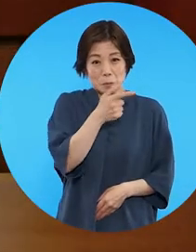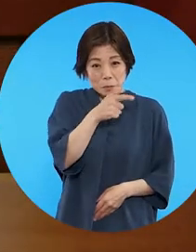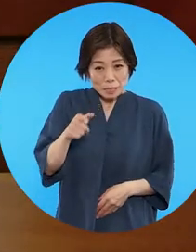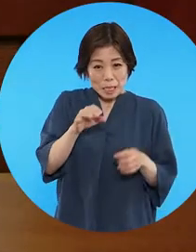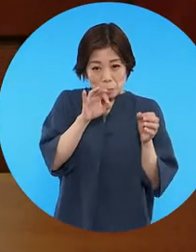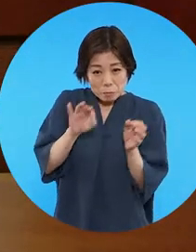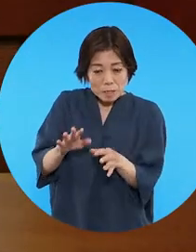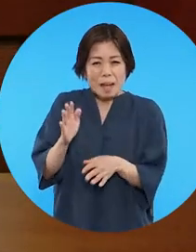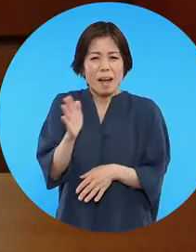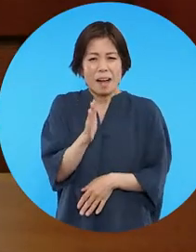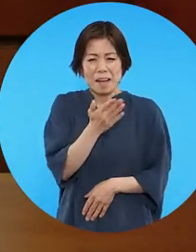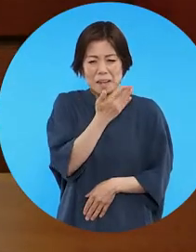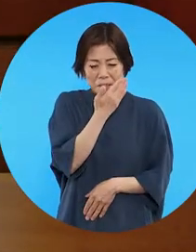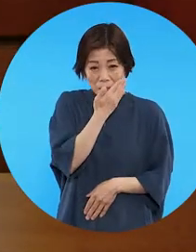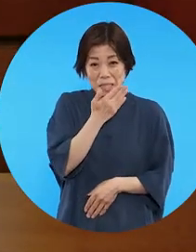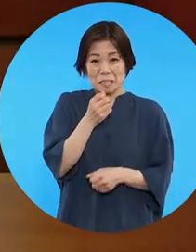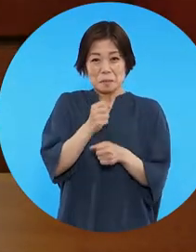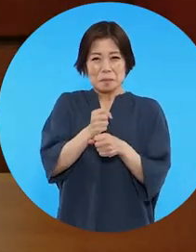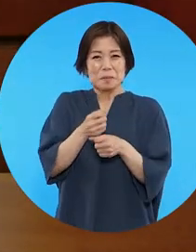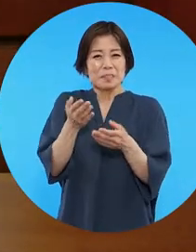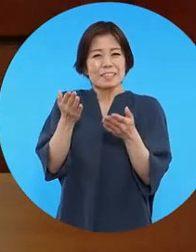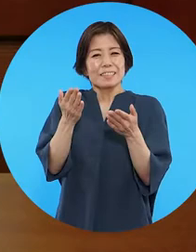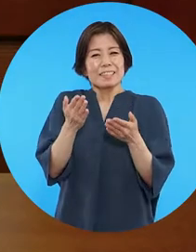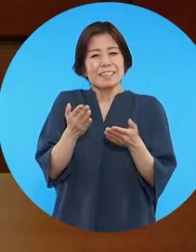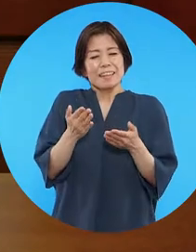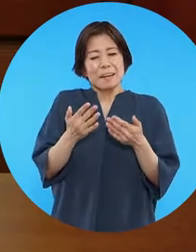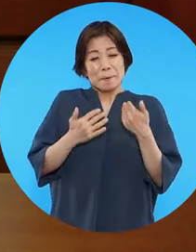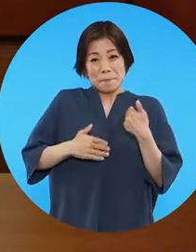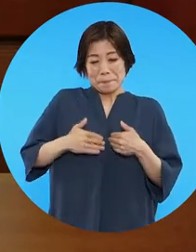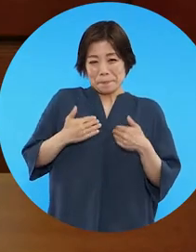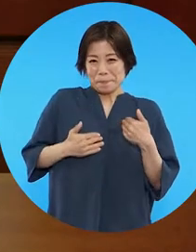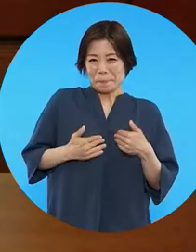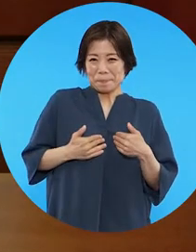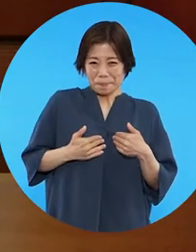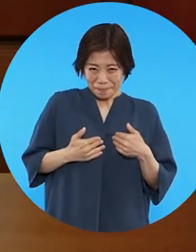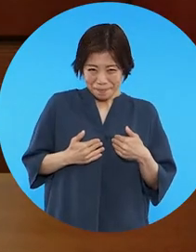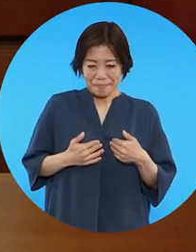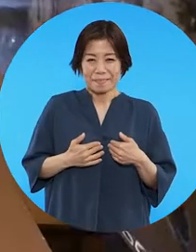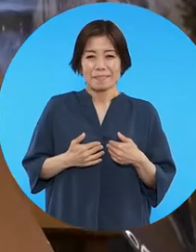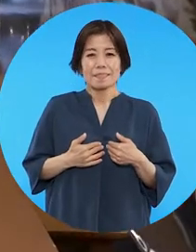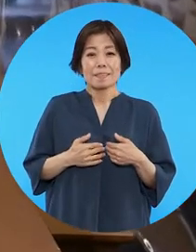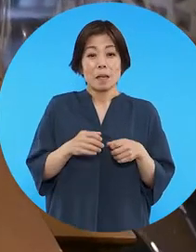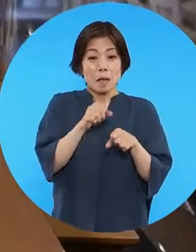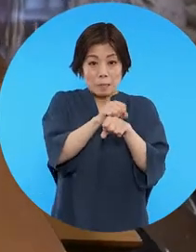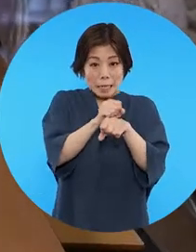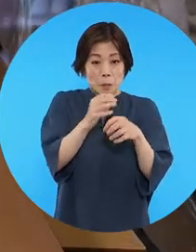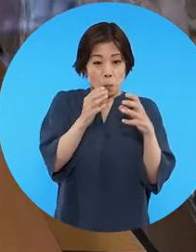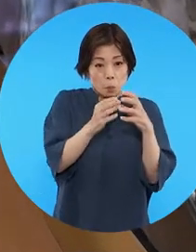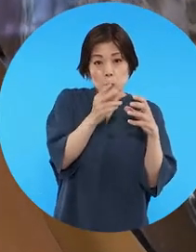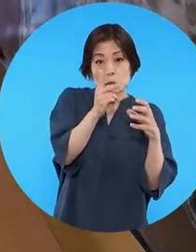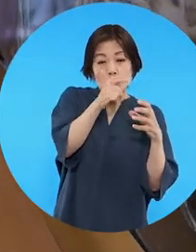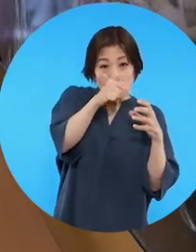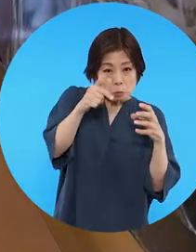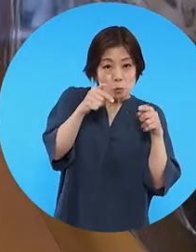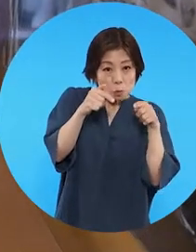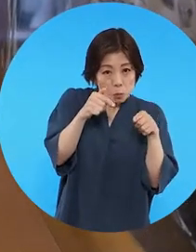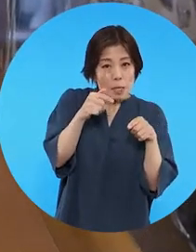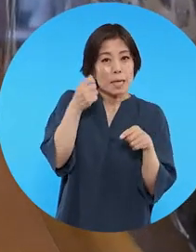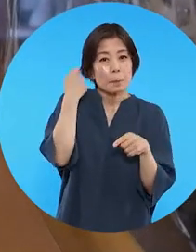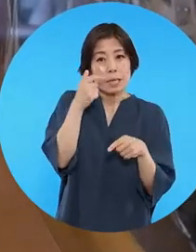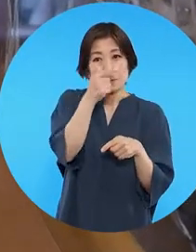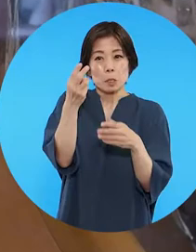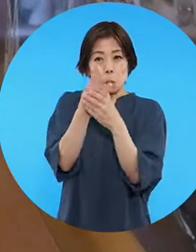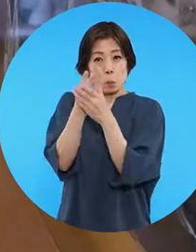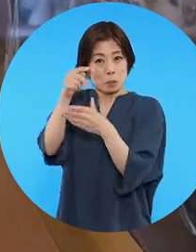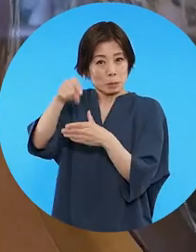食材を無駄なく使った料理を作っていただけるということで楽しみです。 こちら材料は、南大泉の高